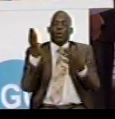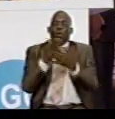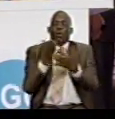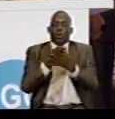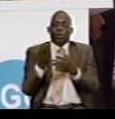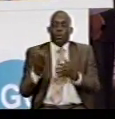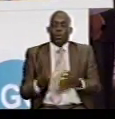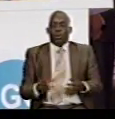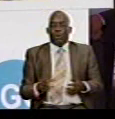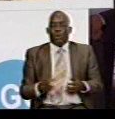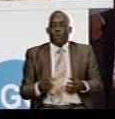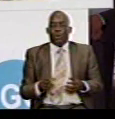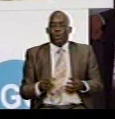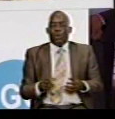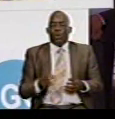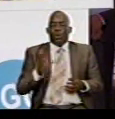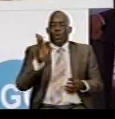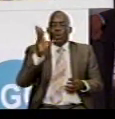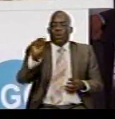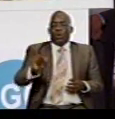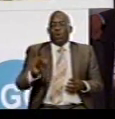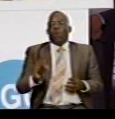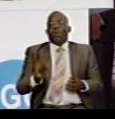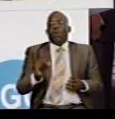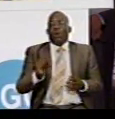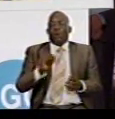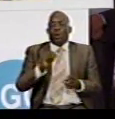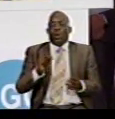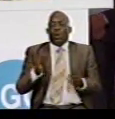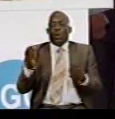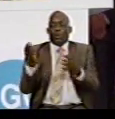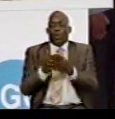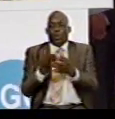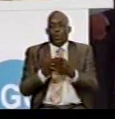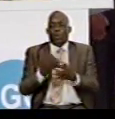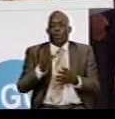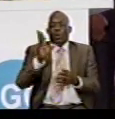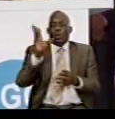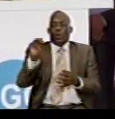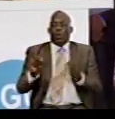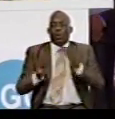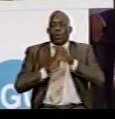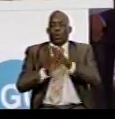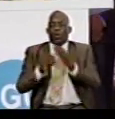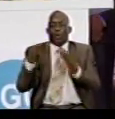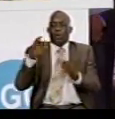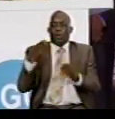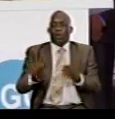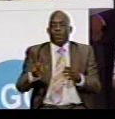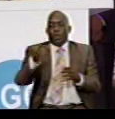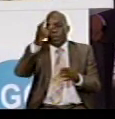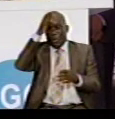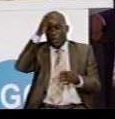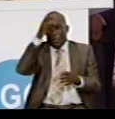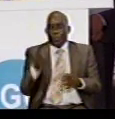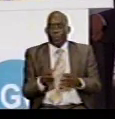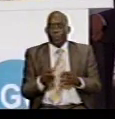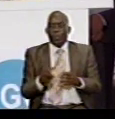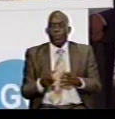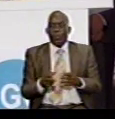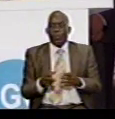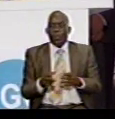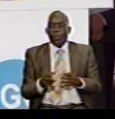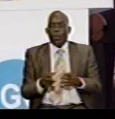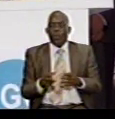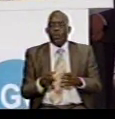No deviation. Pas de déviation. No hindrance of the devil. Pas de blocage par God's le diable. God's people will be